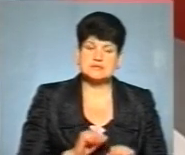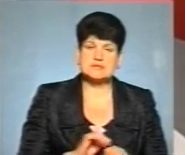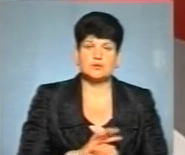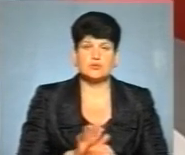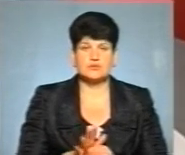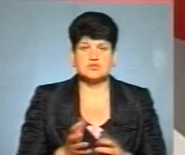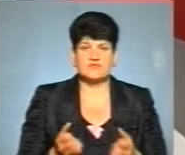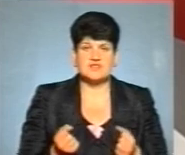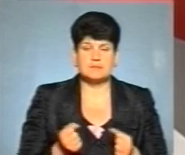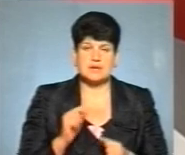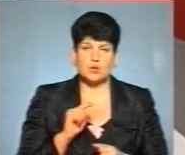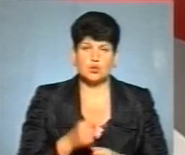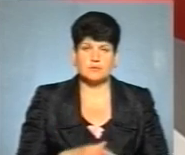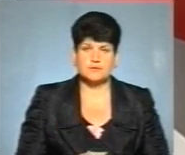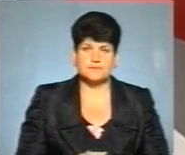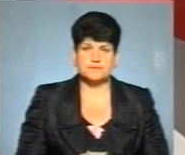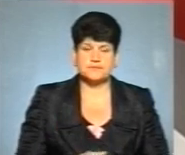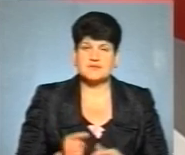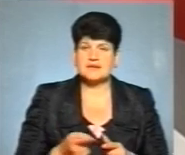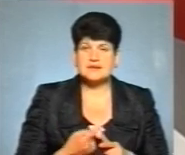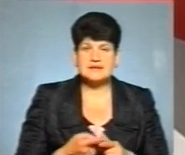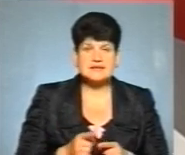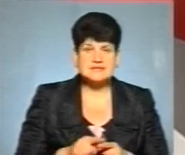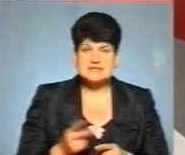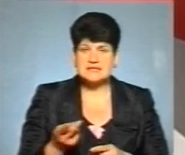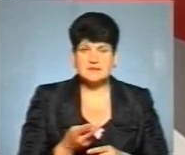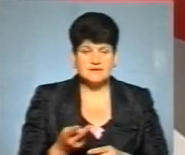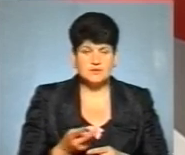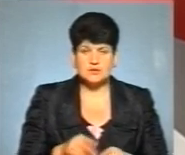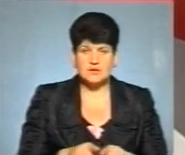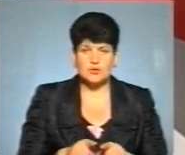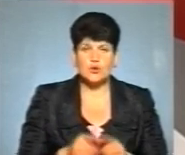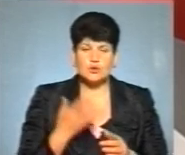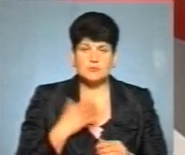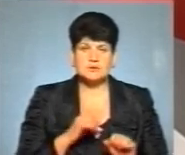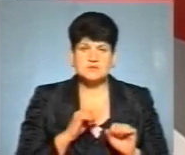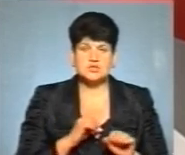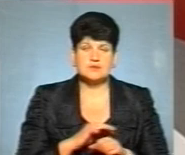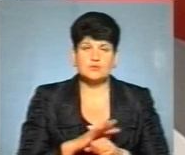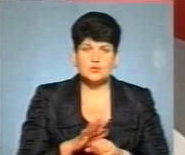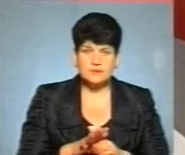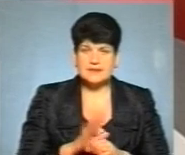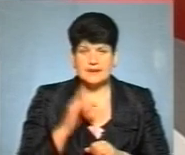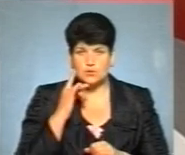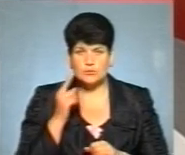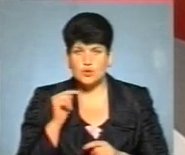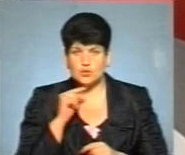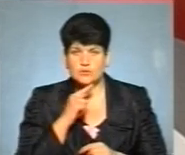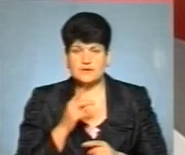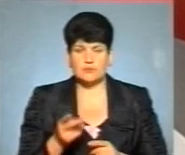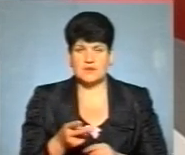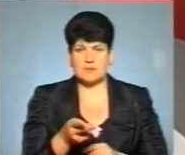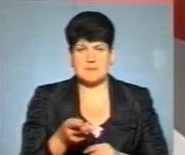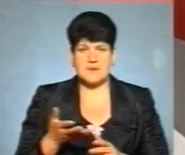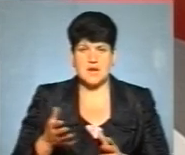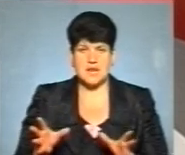чи втримати економіку? Ну, це дві речі, які не можна вибирати. Коли ми починаємо захищати від ковіду і не думаємо про економіку, ці речі повинні йти паралельно,